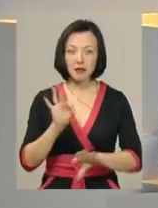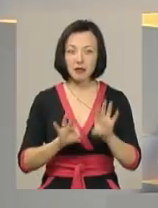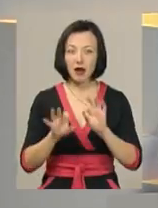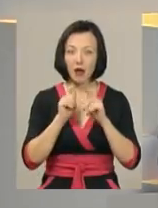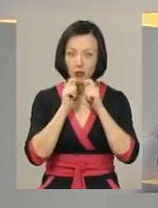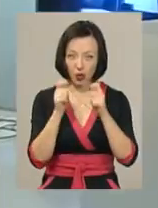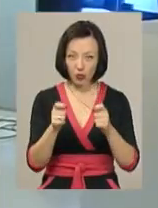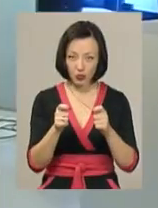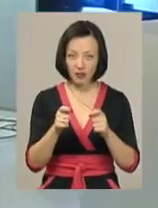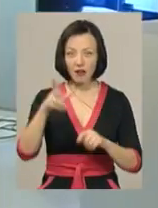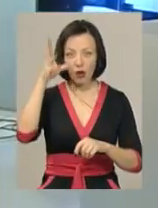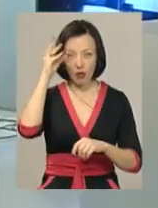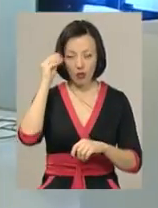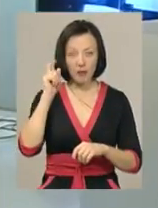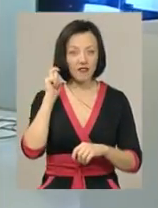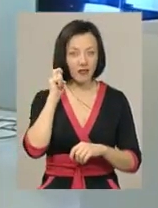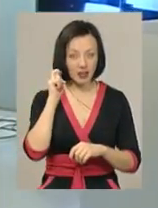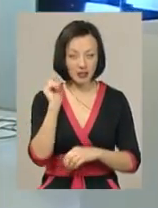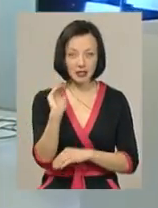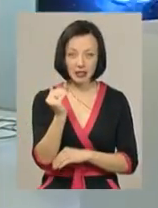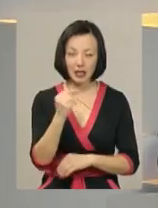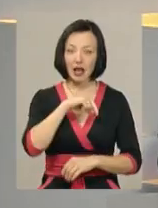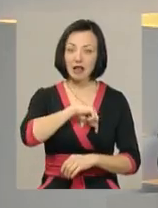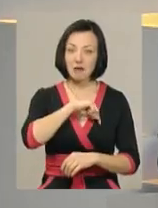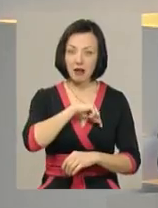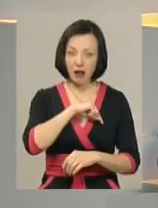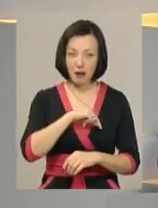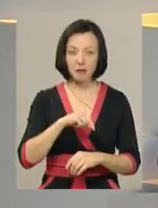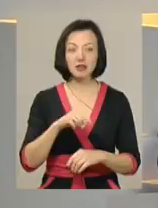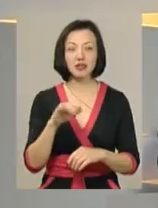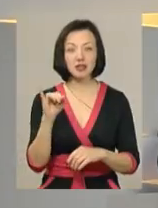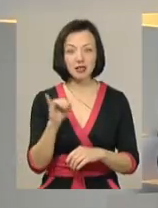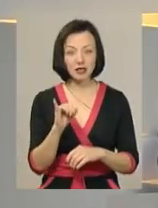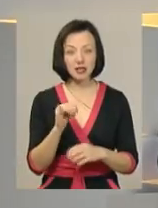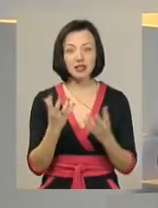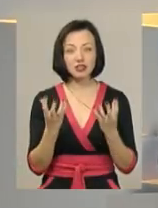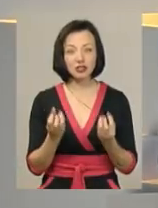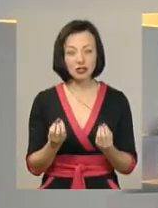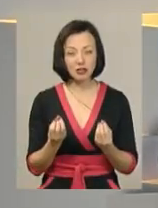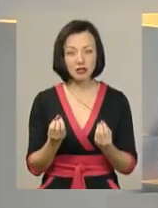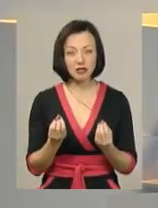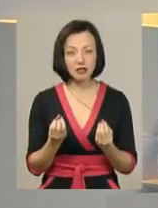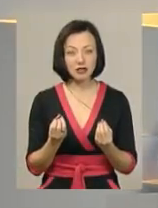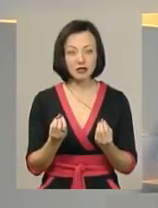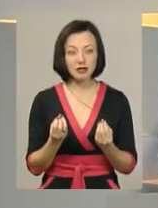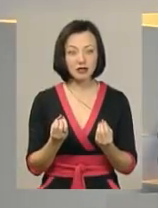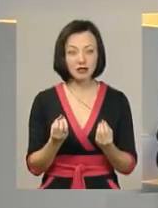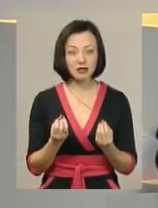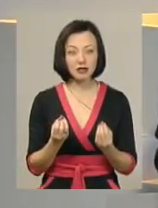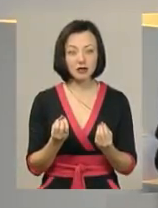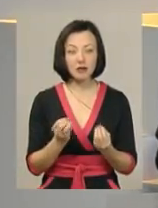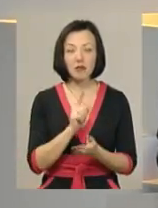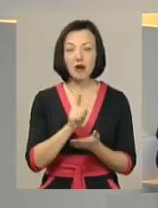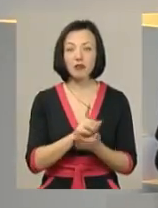подарунок ми враховуємо вік дитини темперамент її ну і напевно мають